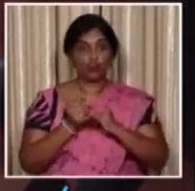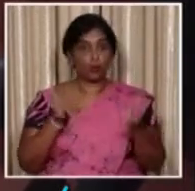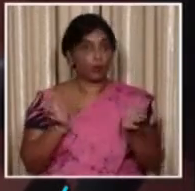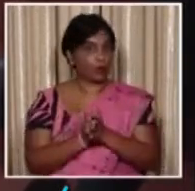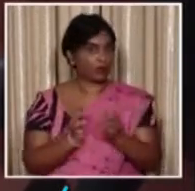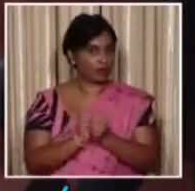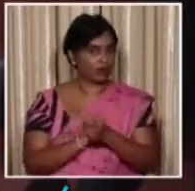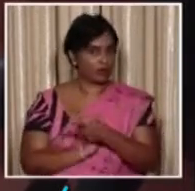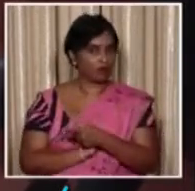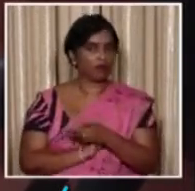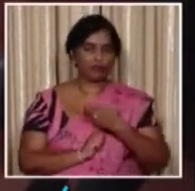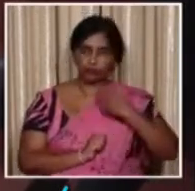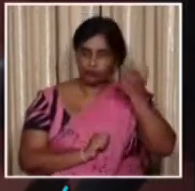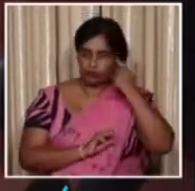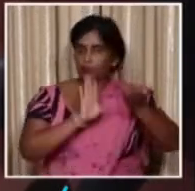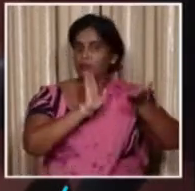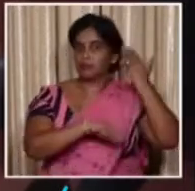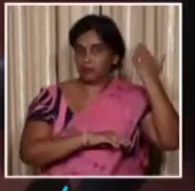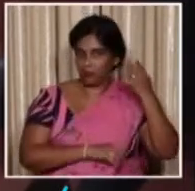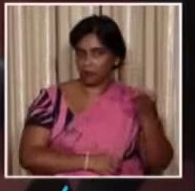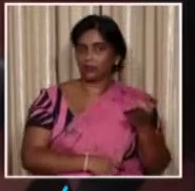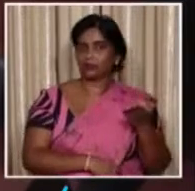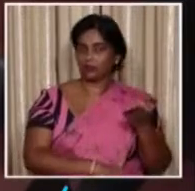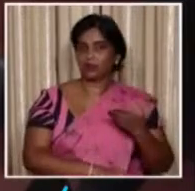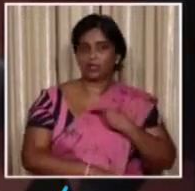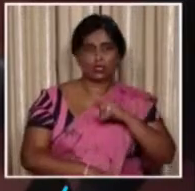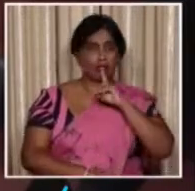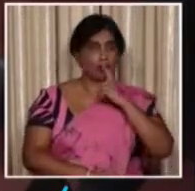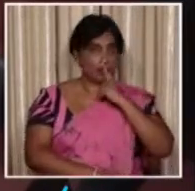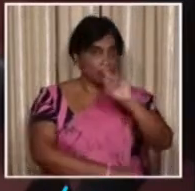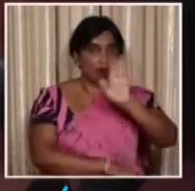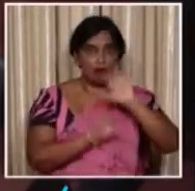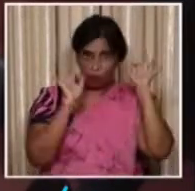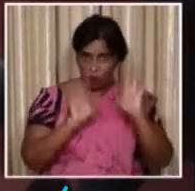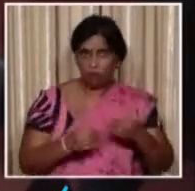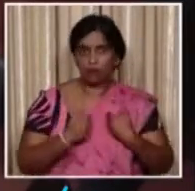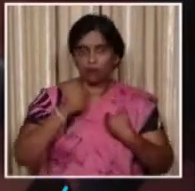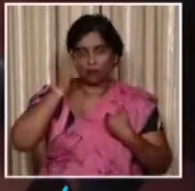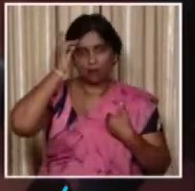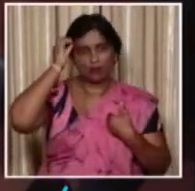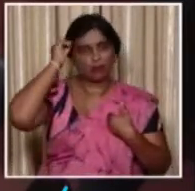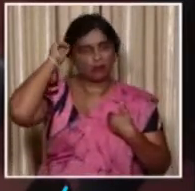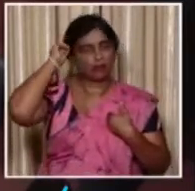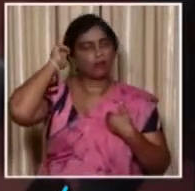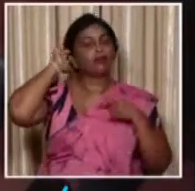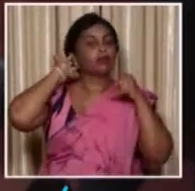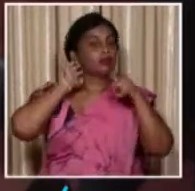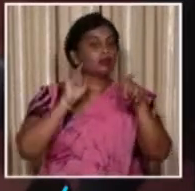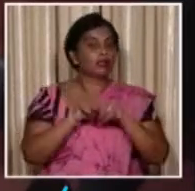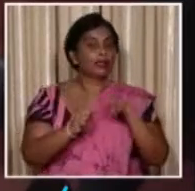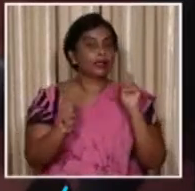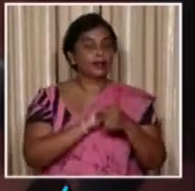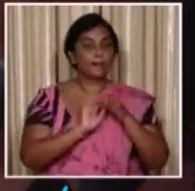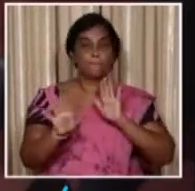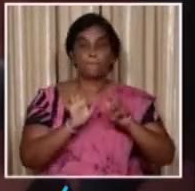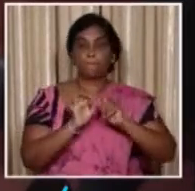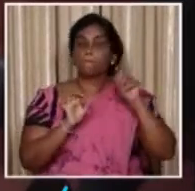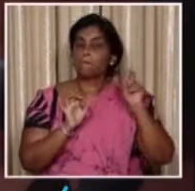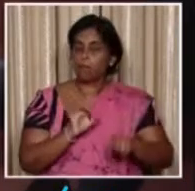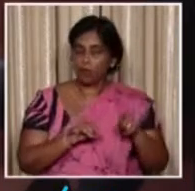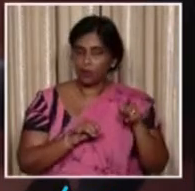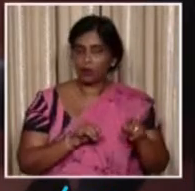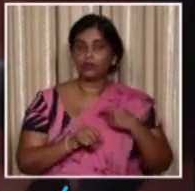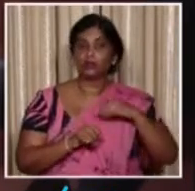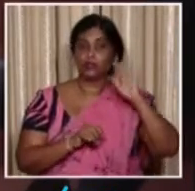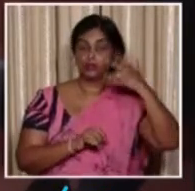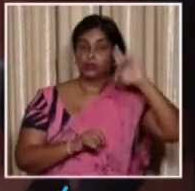वेडकरे एक इतिहास पार्लमेंट एन सामे क्रिकेट पालक मंडले